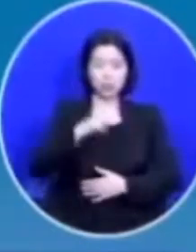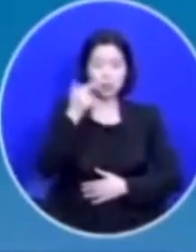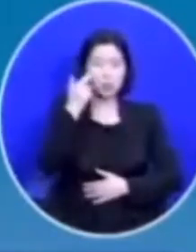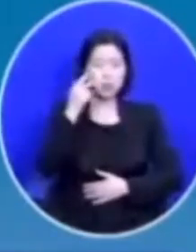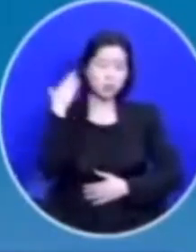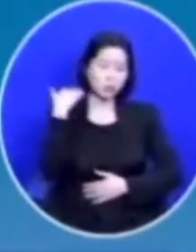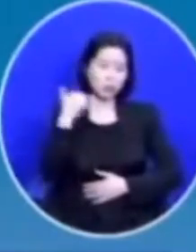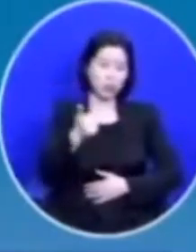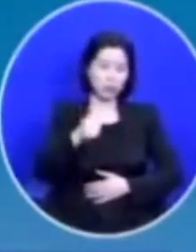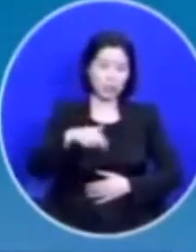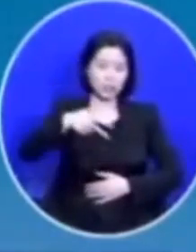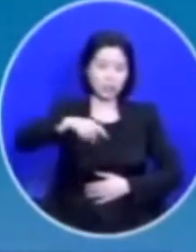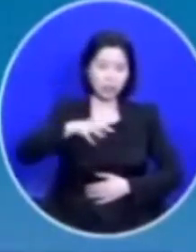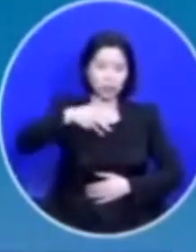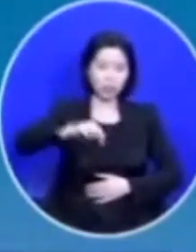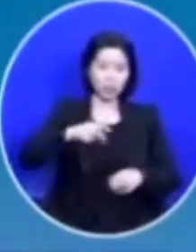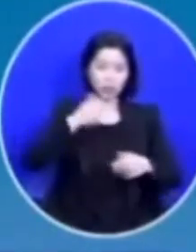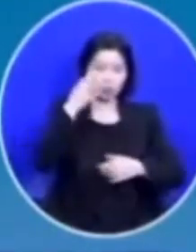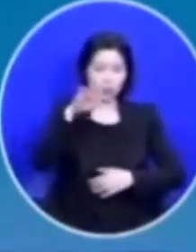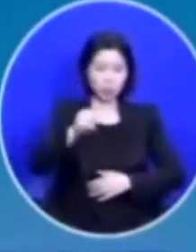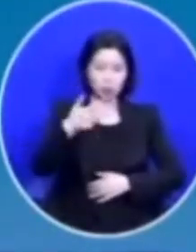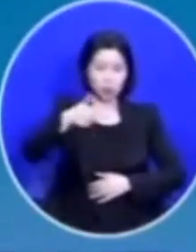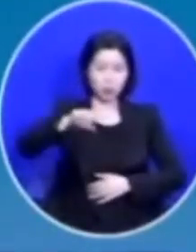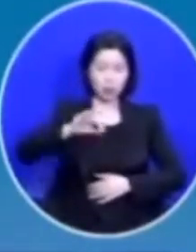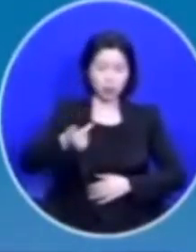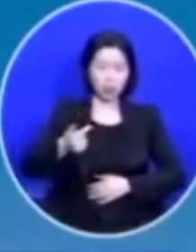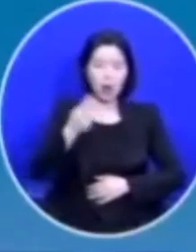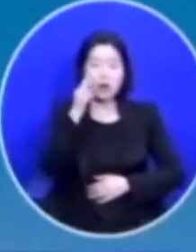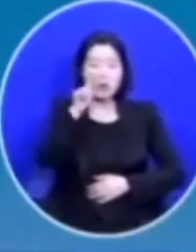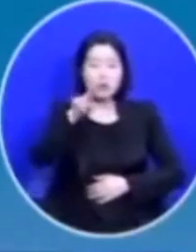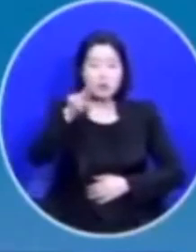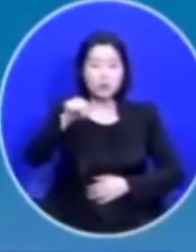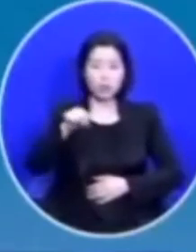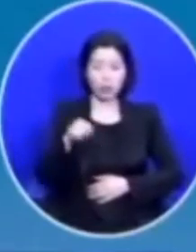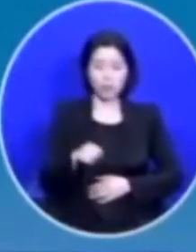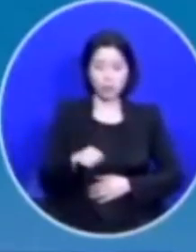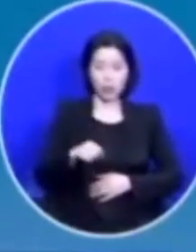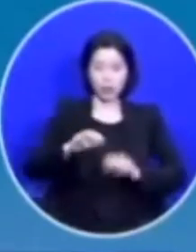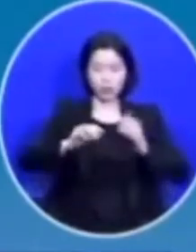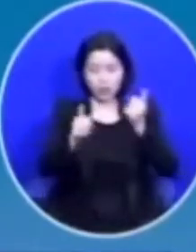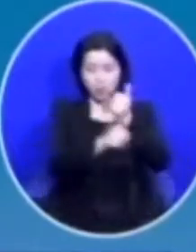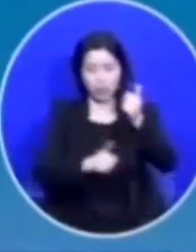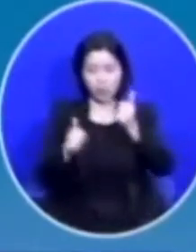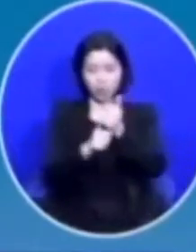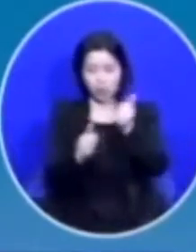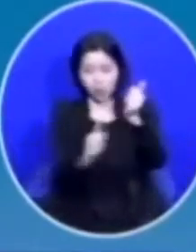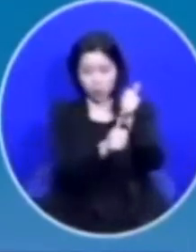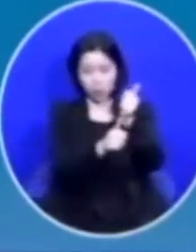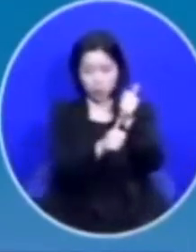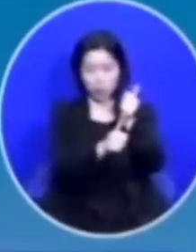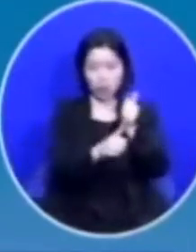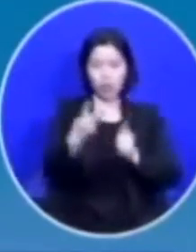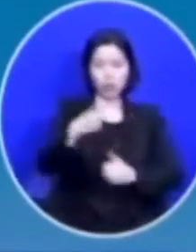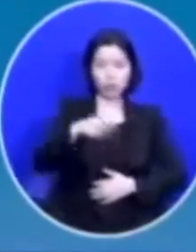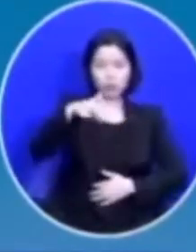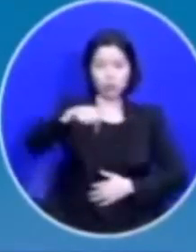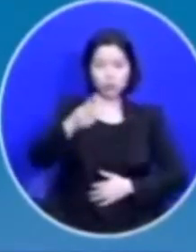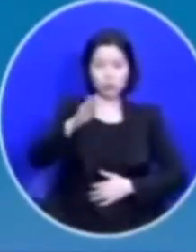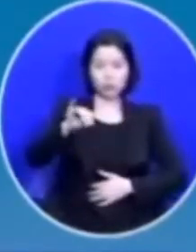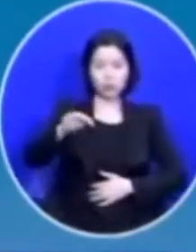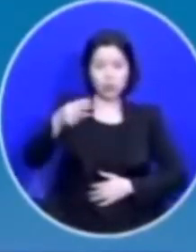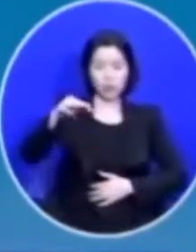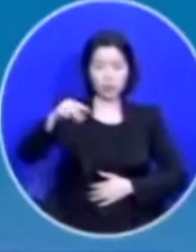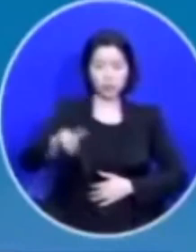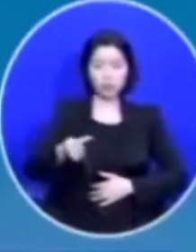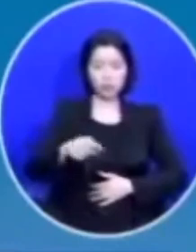정책보좌관 un 세계 장애 위원회 부의장 겸 루즈벨트 때 재단 의 고문 장애를